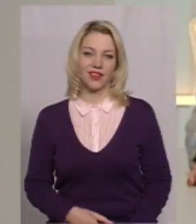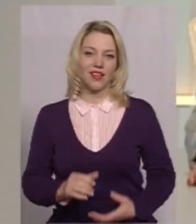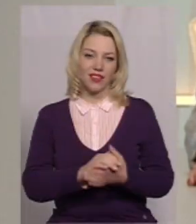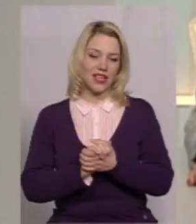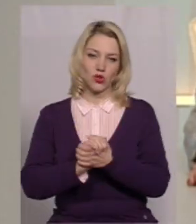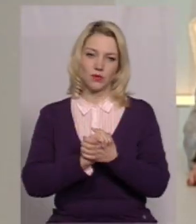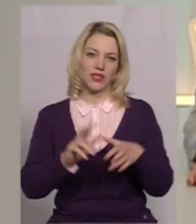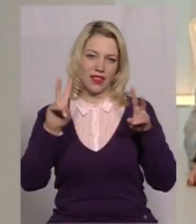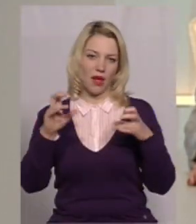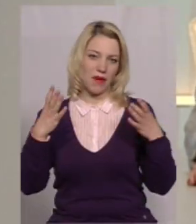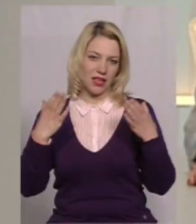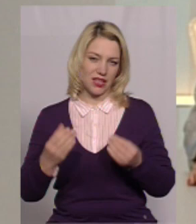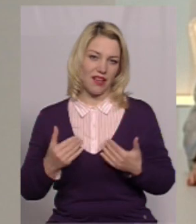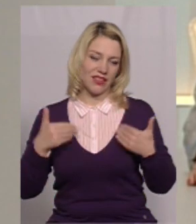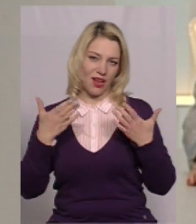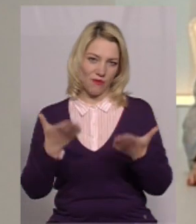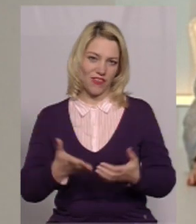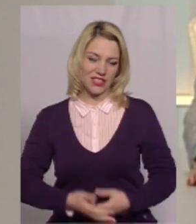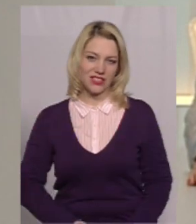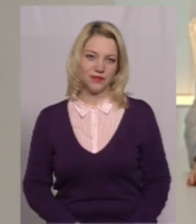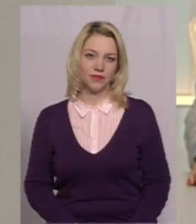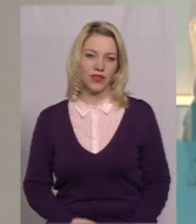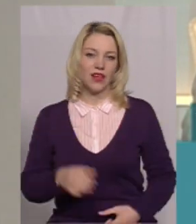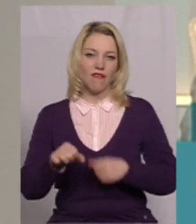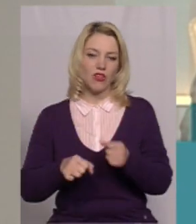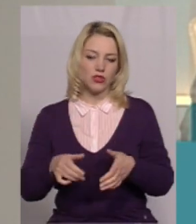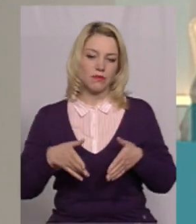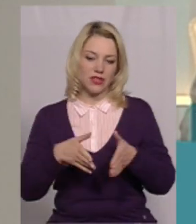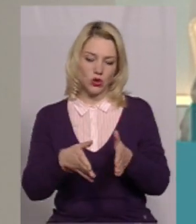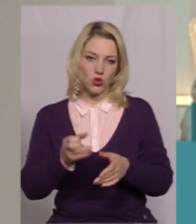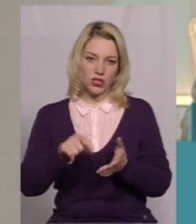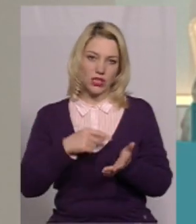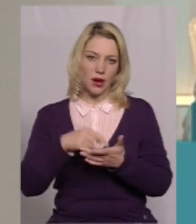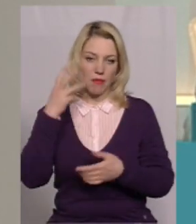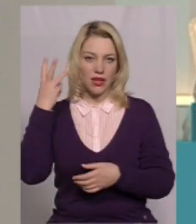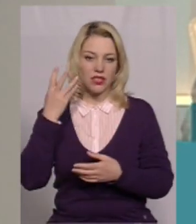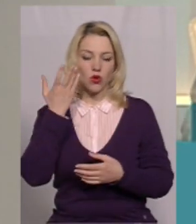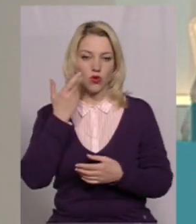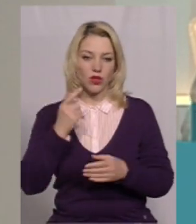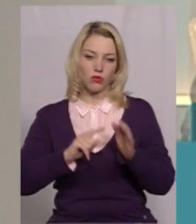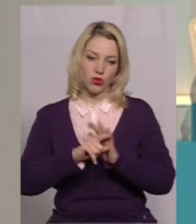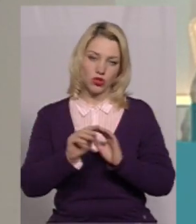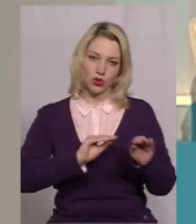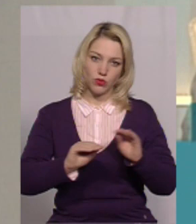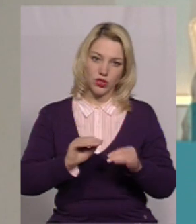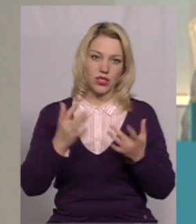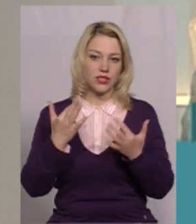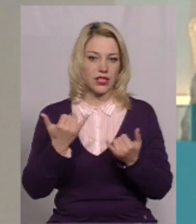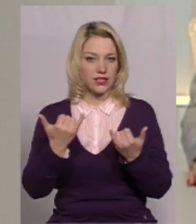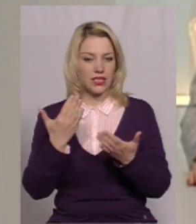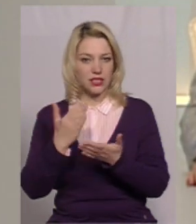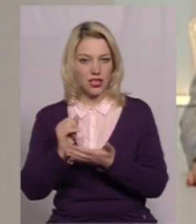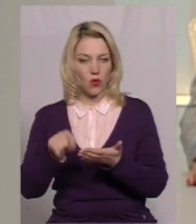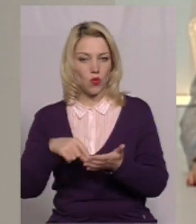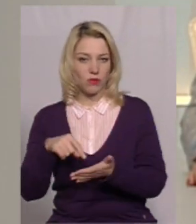На Суспільному тема дня. Вітаю вас. Велосипедні доріжки Хмельницького. Коли їх почали влаштовувати, скільки їх зараз